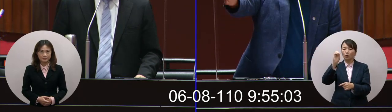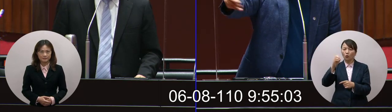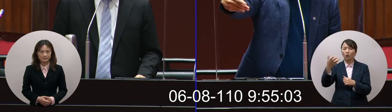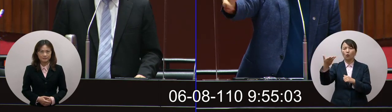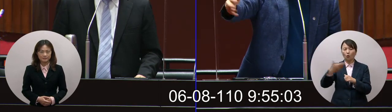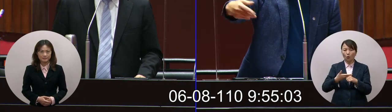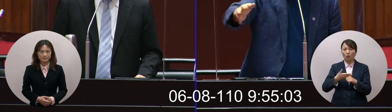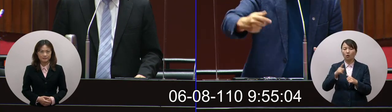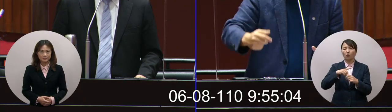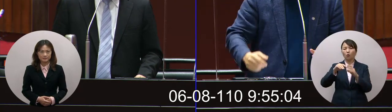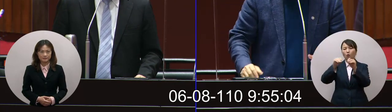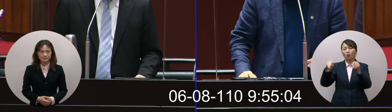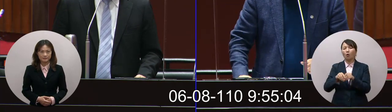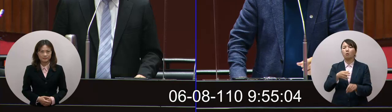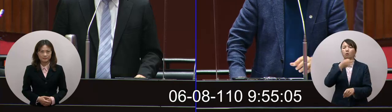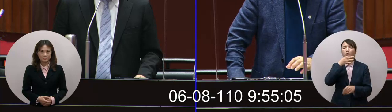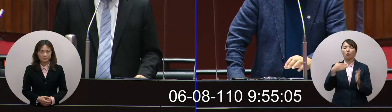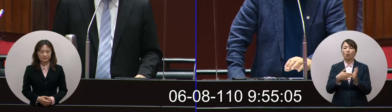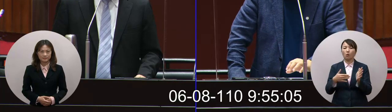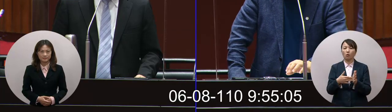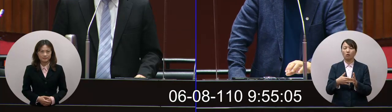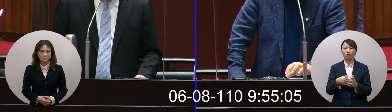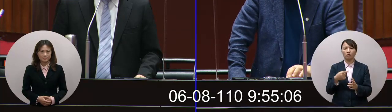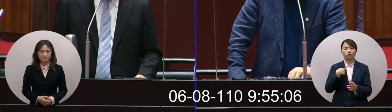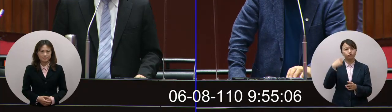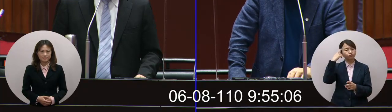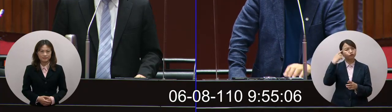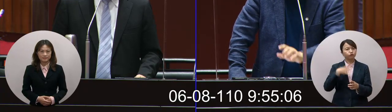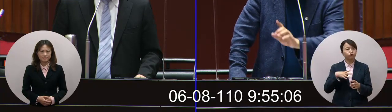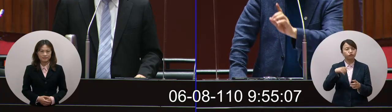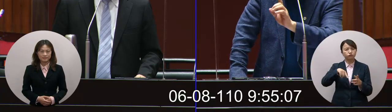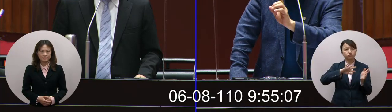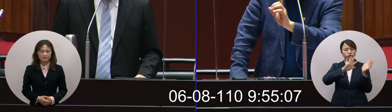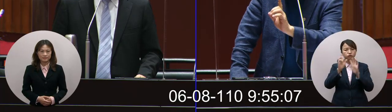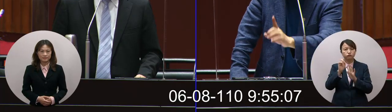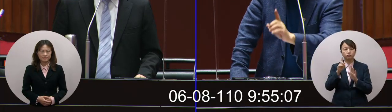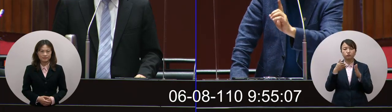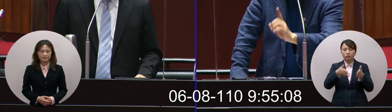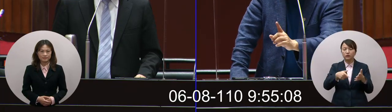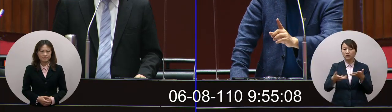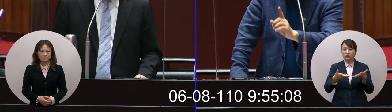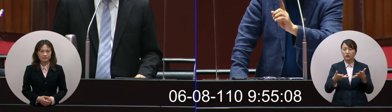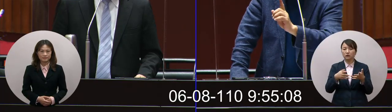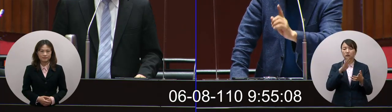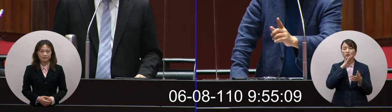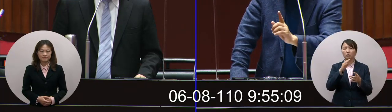安尼上分安尼就好啊。我想要知道一下院长，你对这一